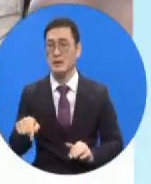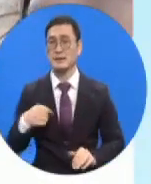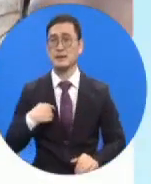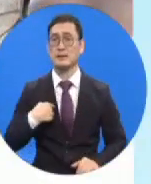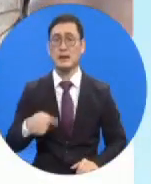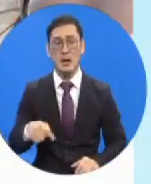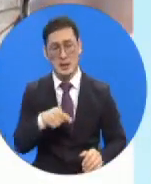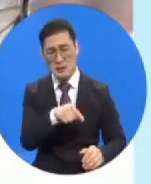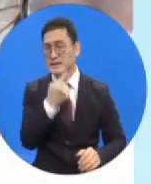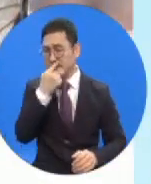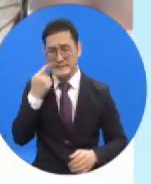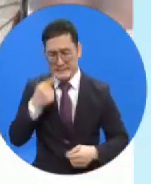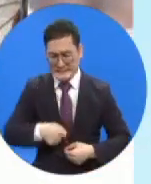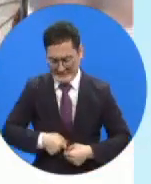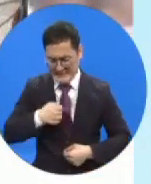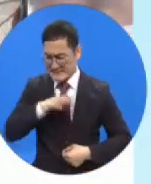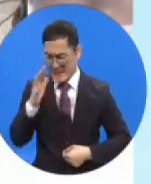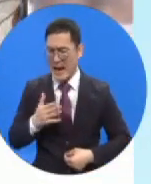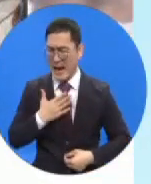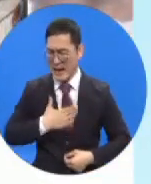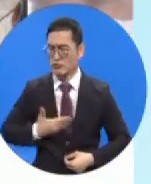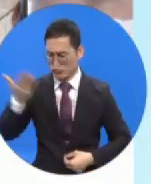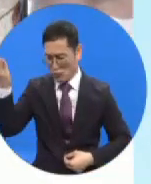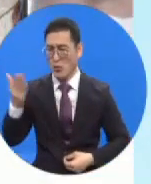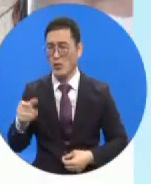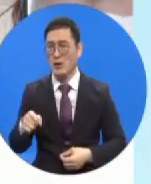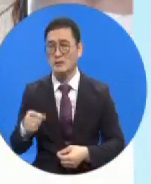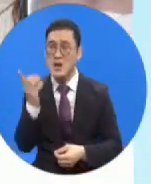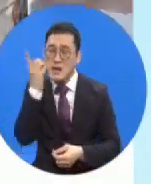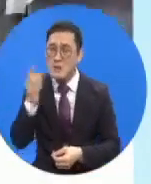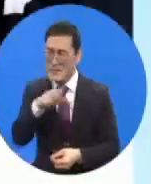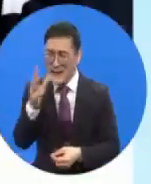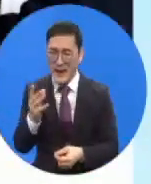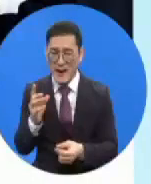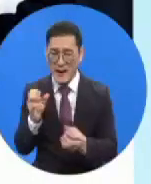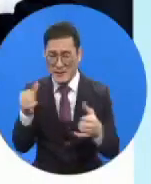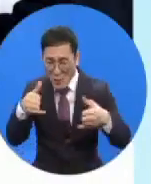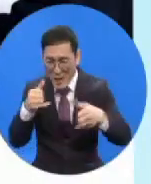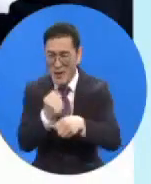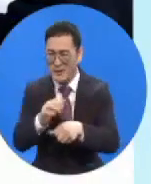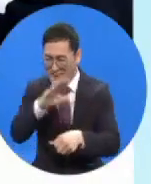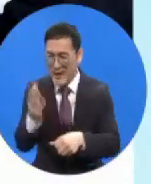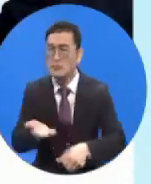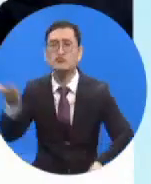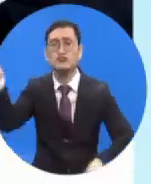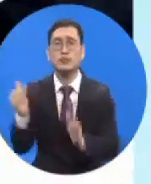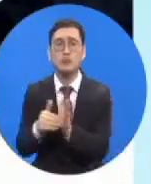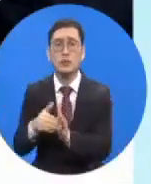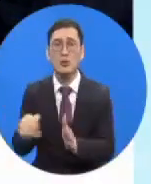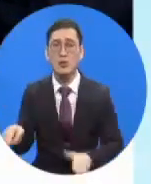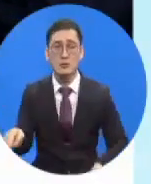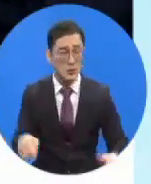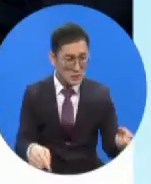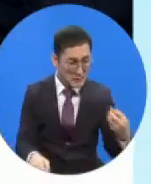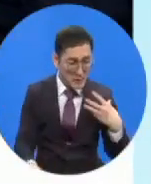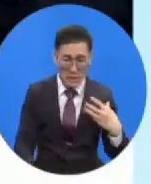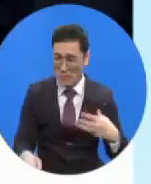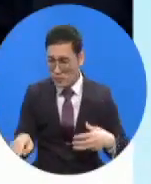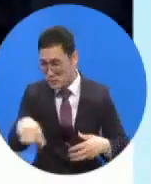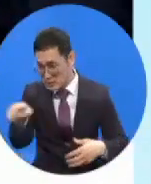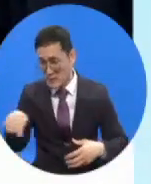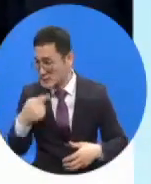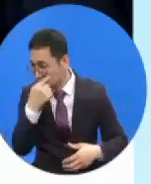제출했다고 얘기를 하니까는 어디까지 저 현직 검사를 접대했다는 게 맞는 건지 그다음에 그게 라임